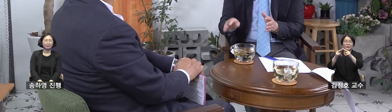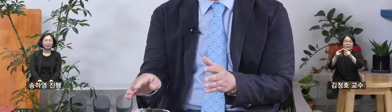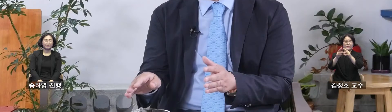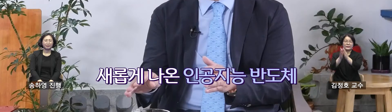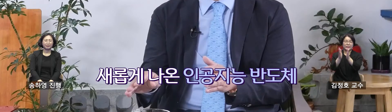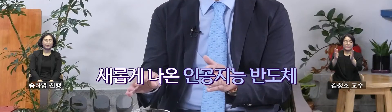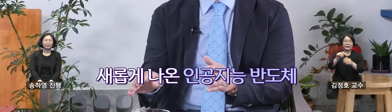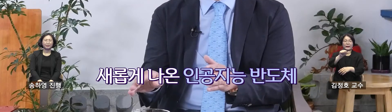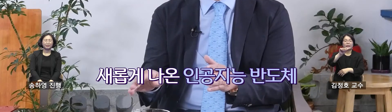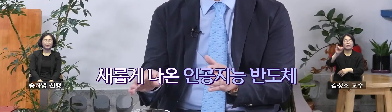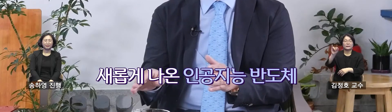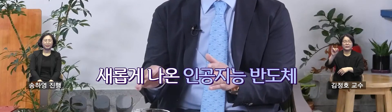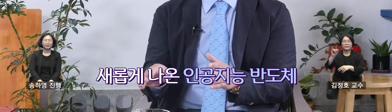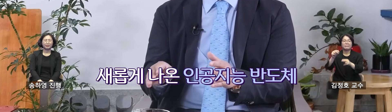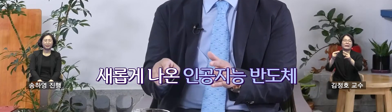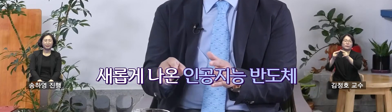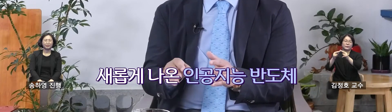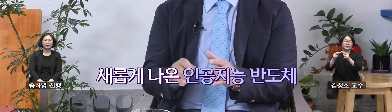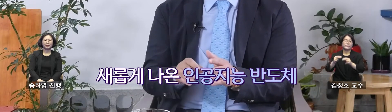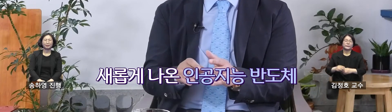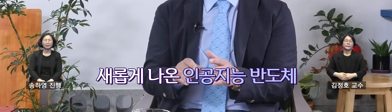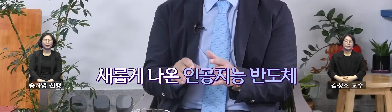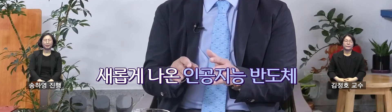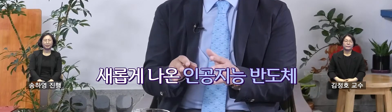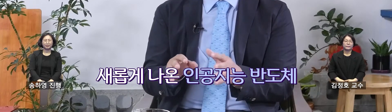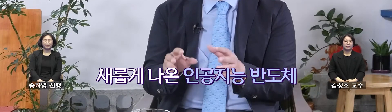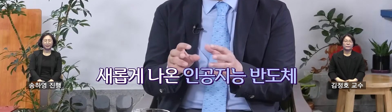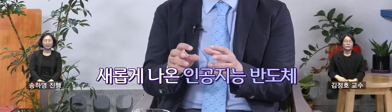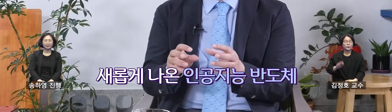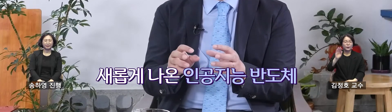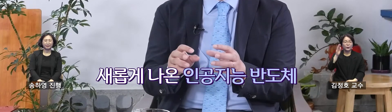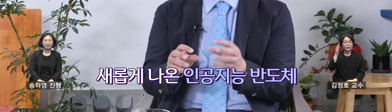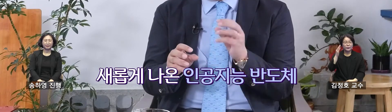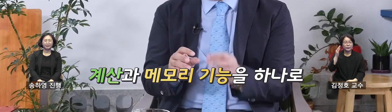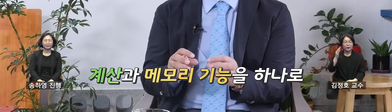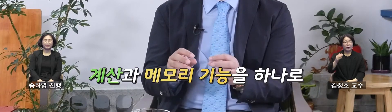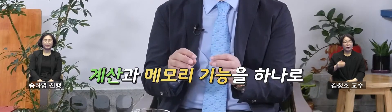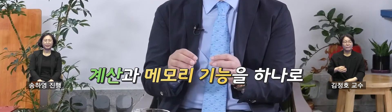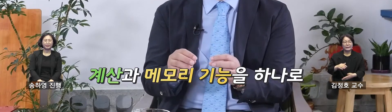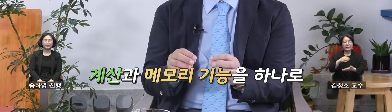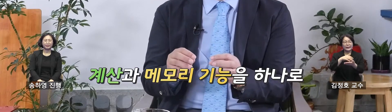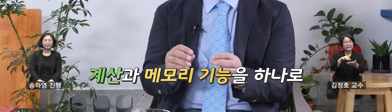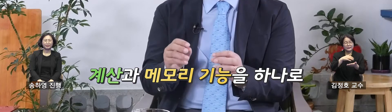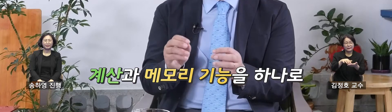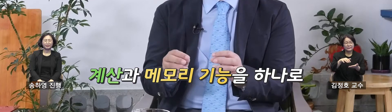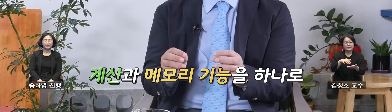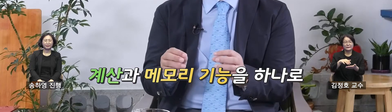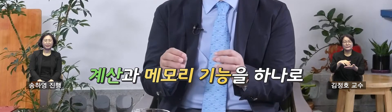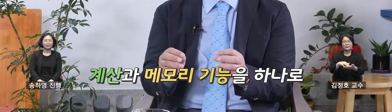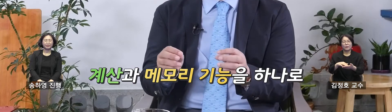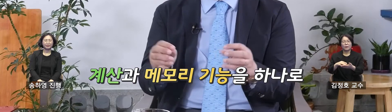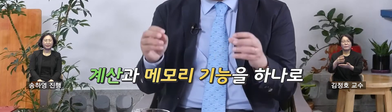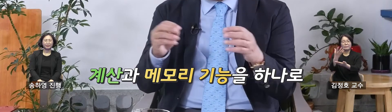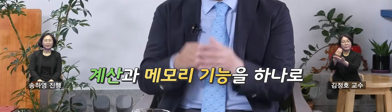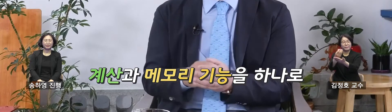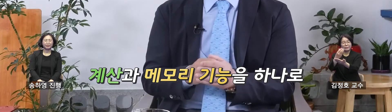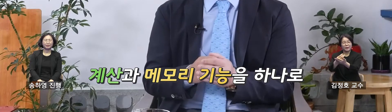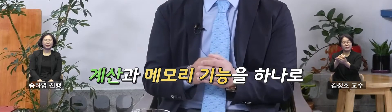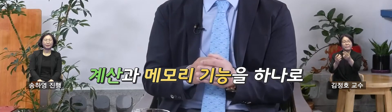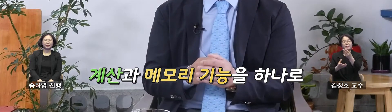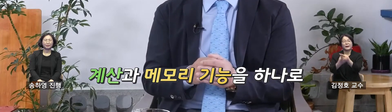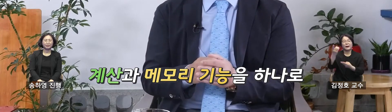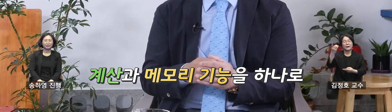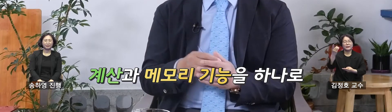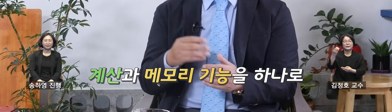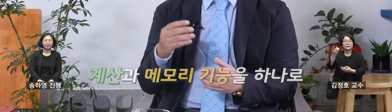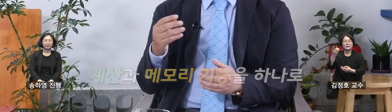그걸 인공지능 반도체라고 합니다. 그래서 요즘은 어떻게 하면 계산 기능하고 메모리 기능을 하나에